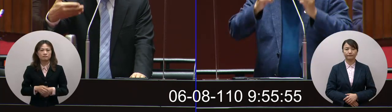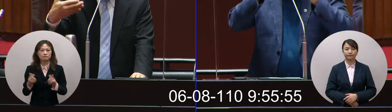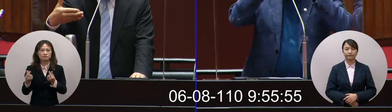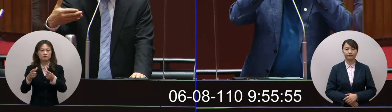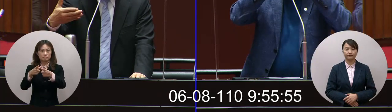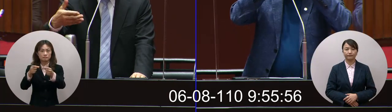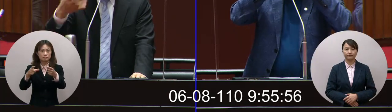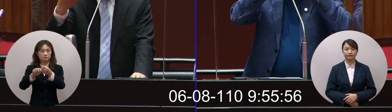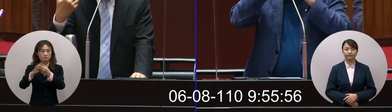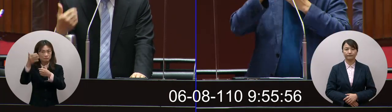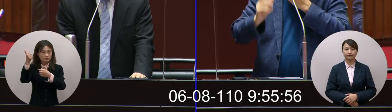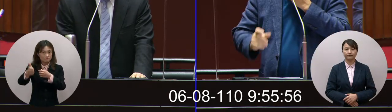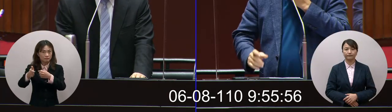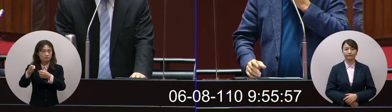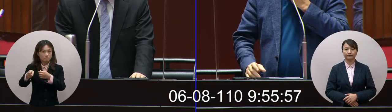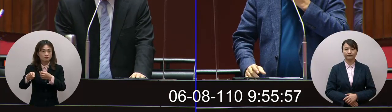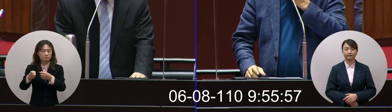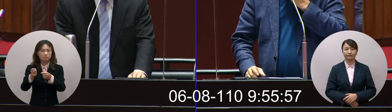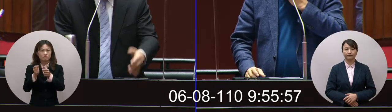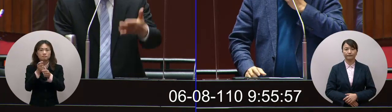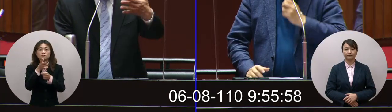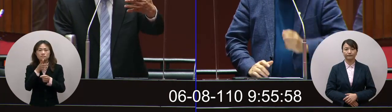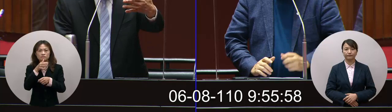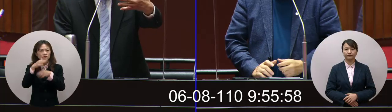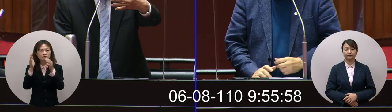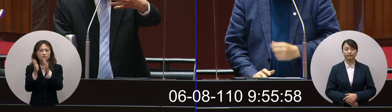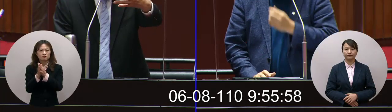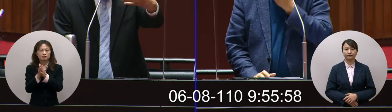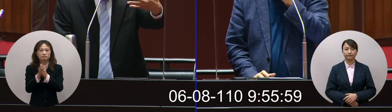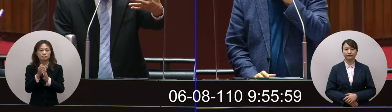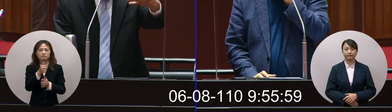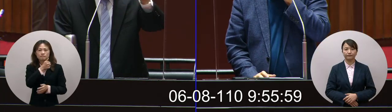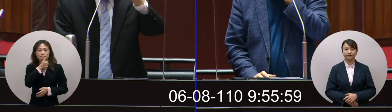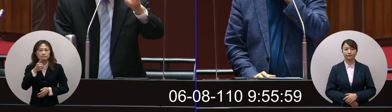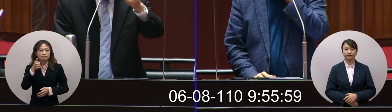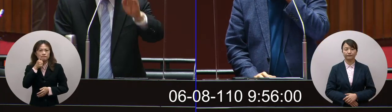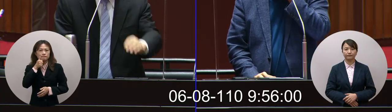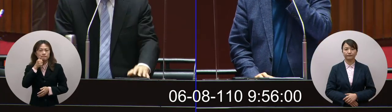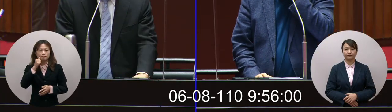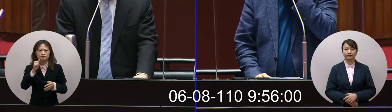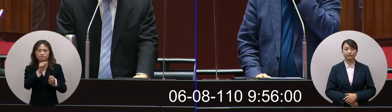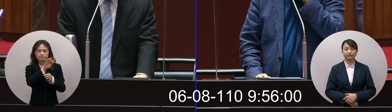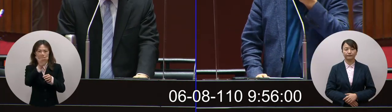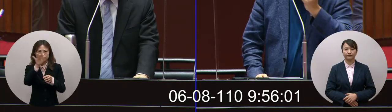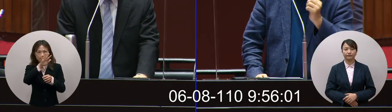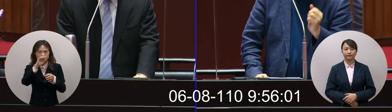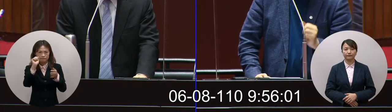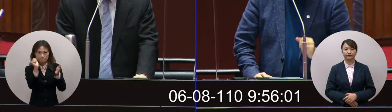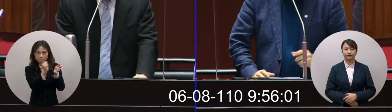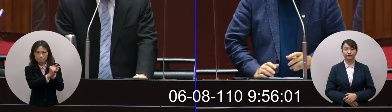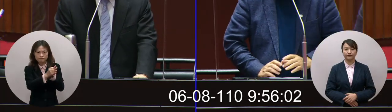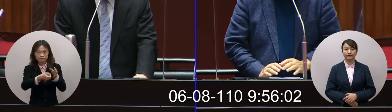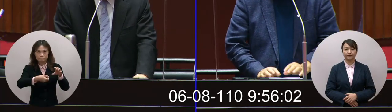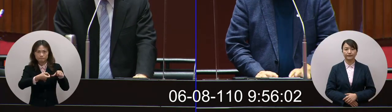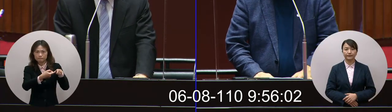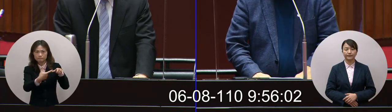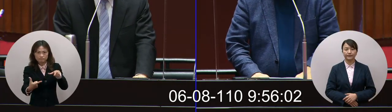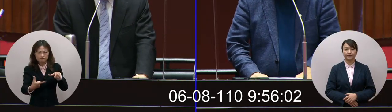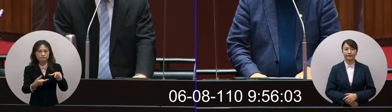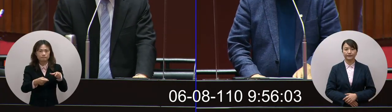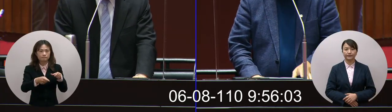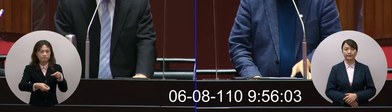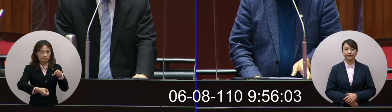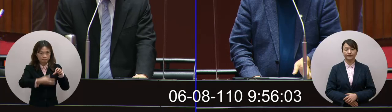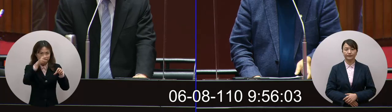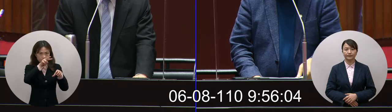的一字一句，都已经有翻译，在网络上各界都查得到。可见这是不但